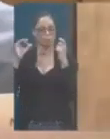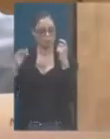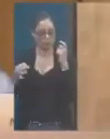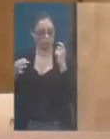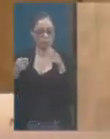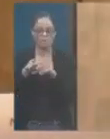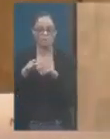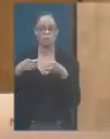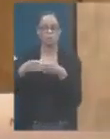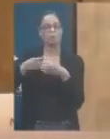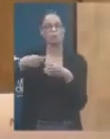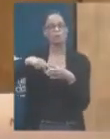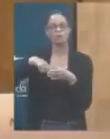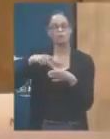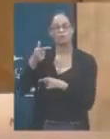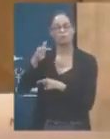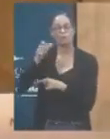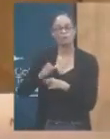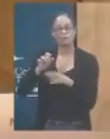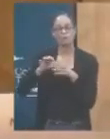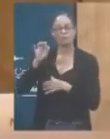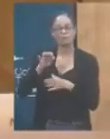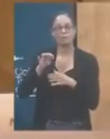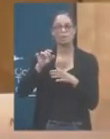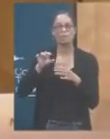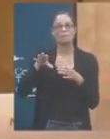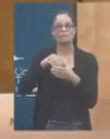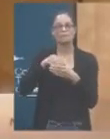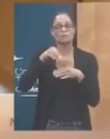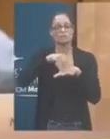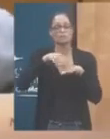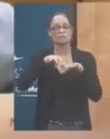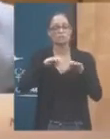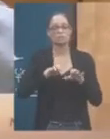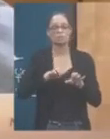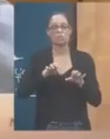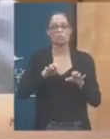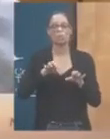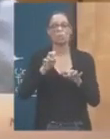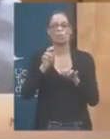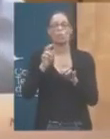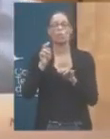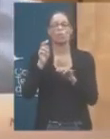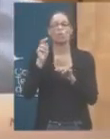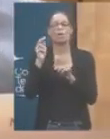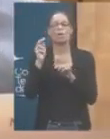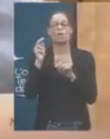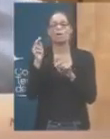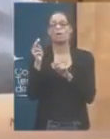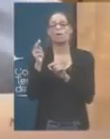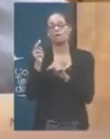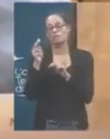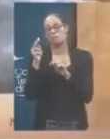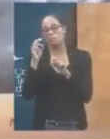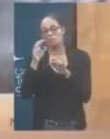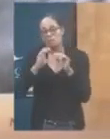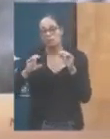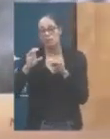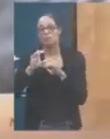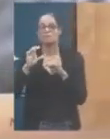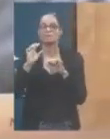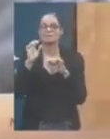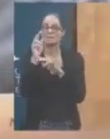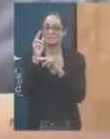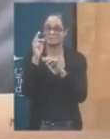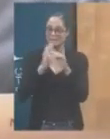notre groupe a 2 élus représentés au conseil d'administration du campus caribéen des Arts. Ils n'ont pas pu être